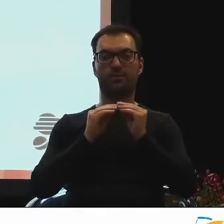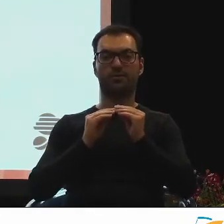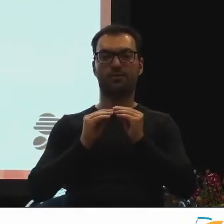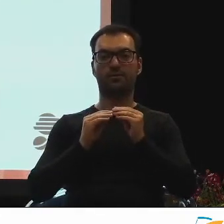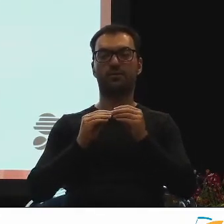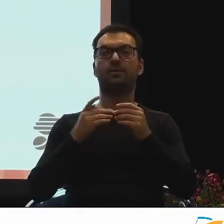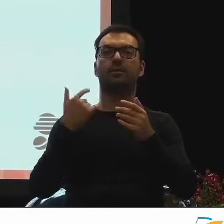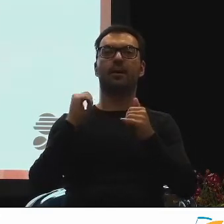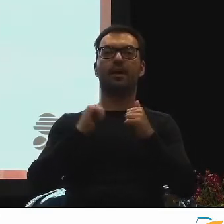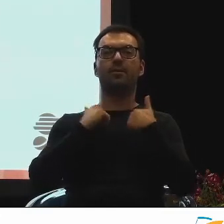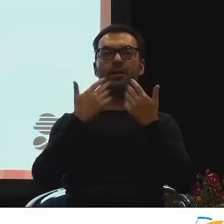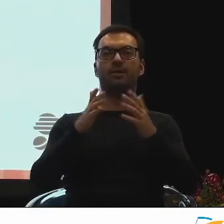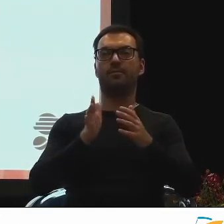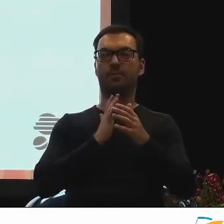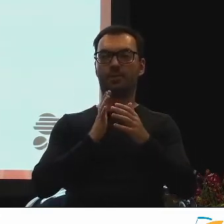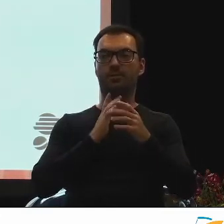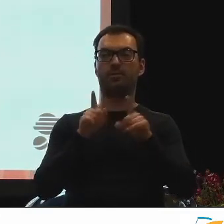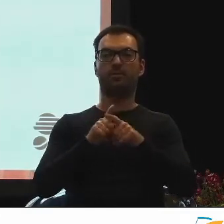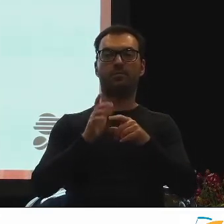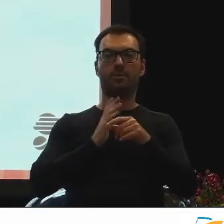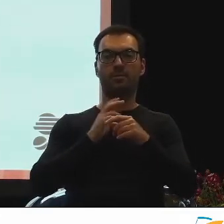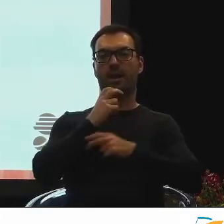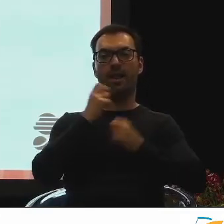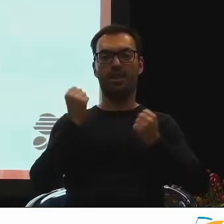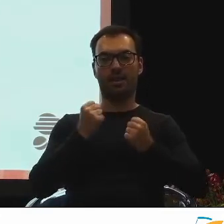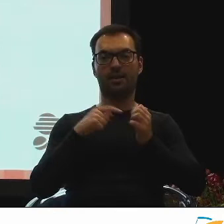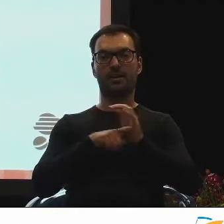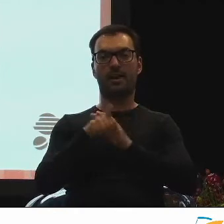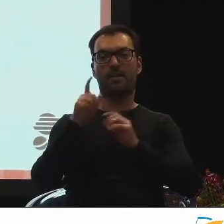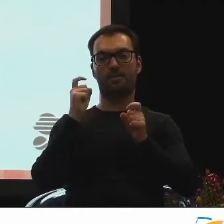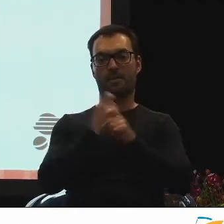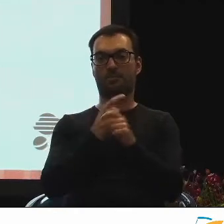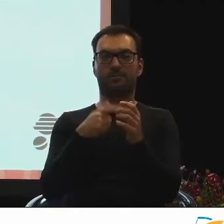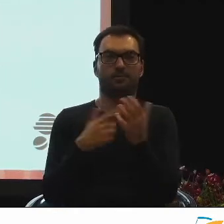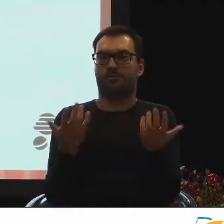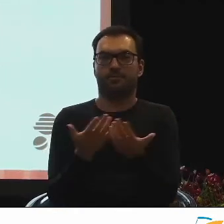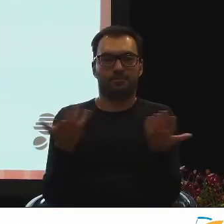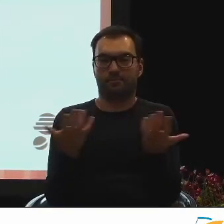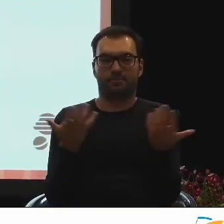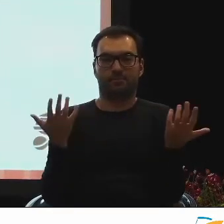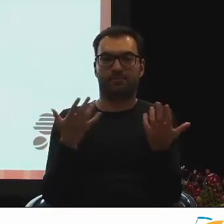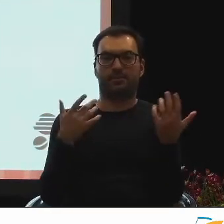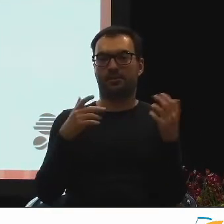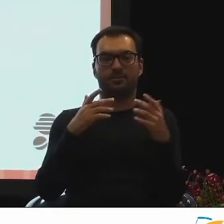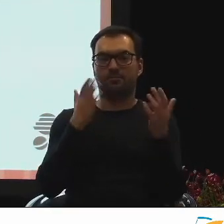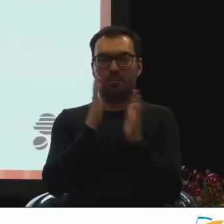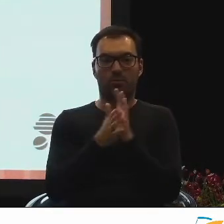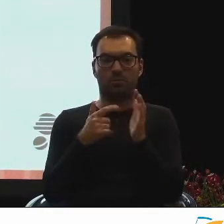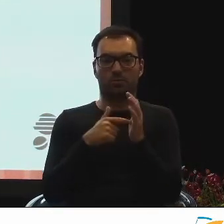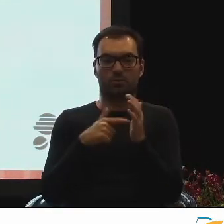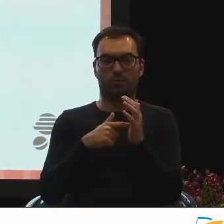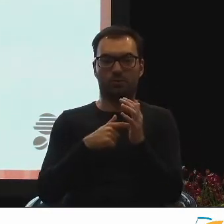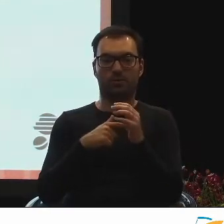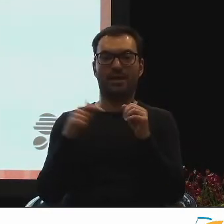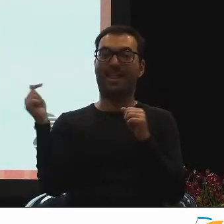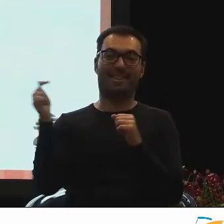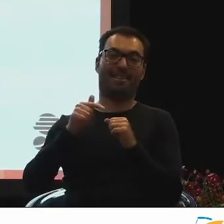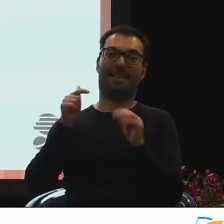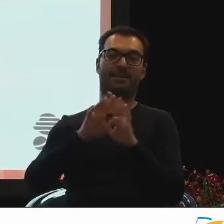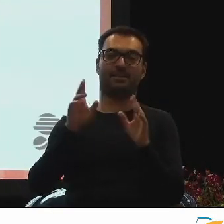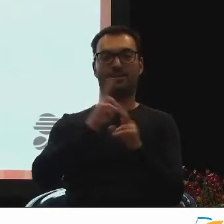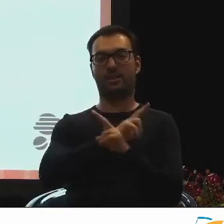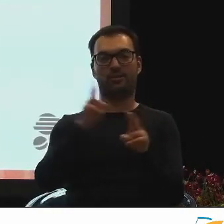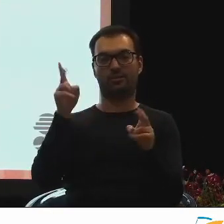skomplikowana i że zapewnienie bezpieczeństwa, także bezpieczeństwa energetycznego dla państwa, to jest po prostu w najzwyczajniej w świecie jeden z